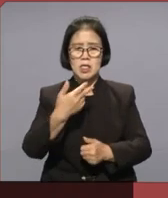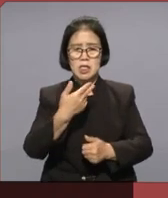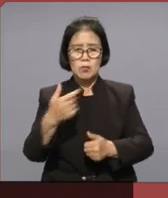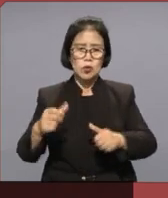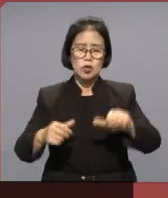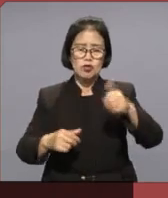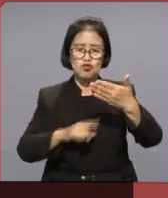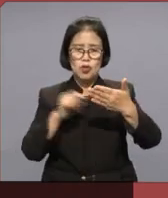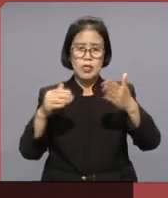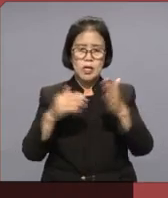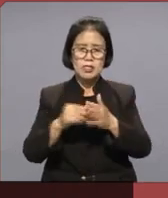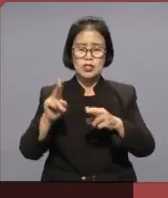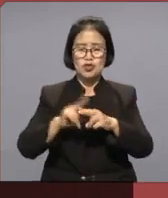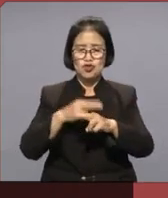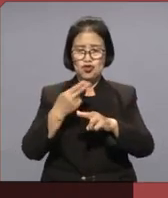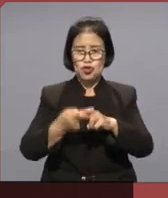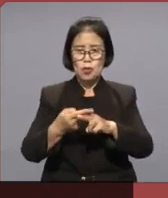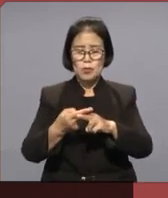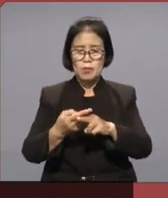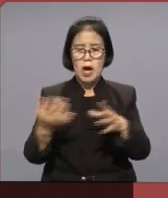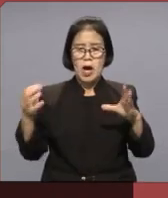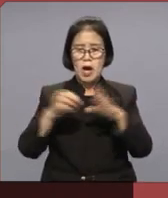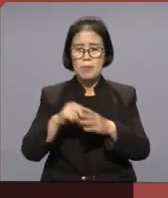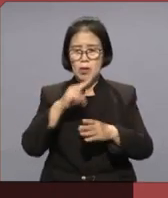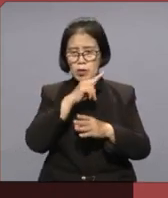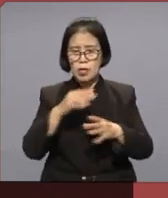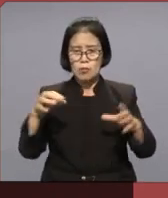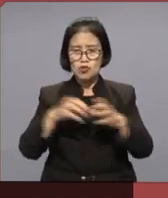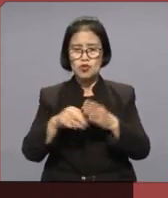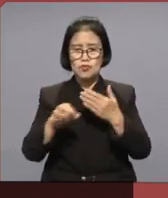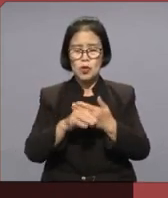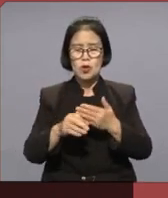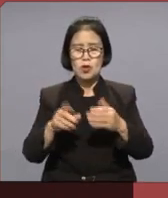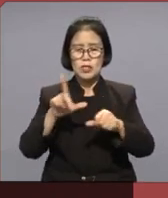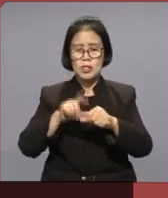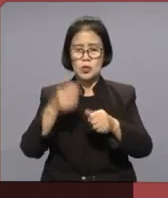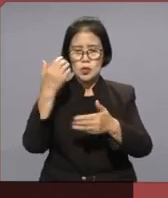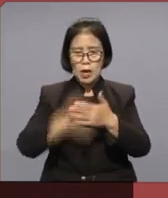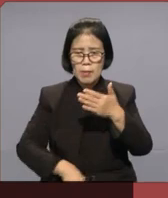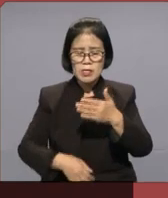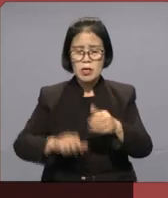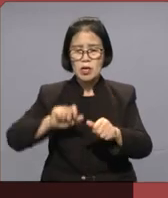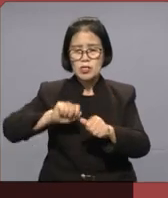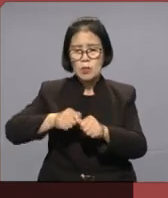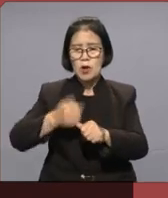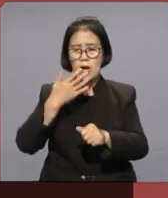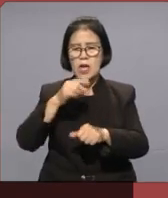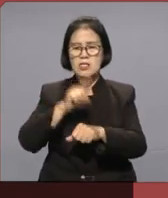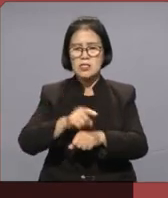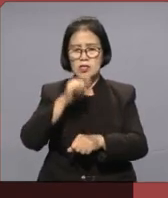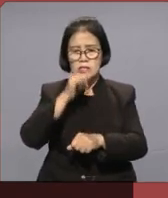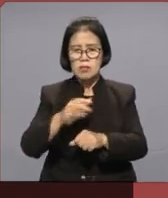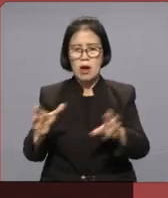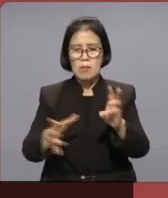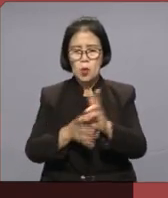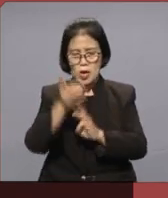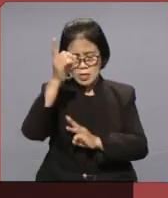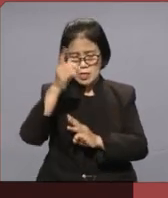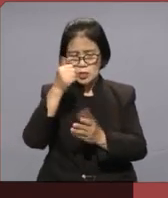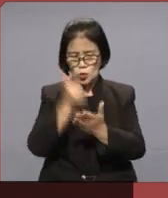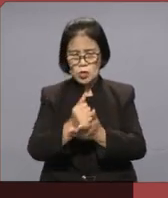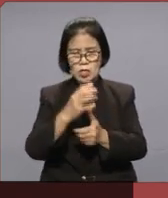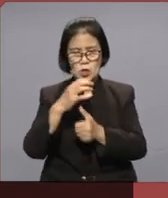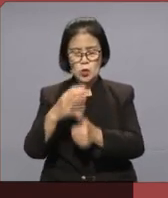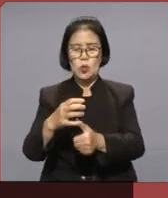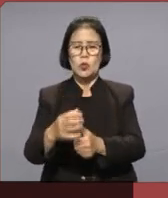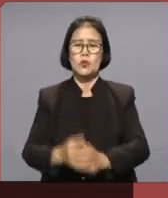추석 선물을 받은 혐의 함께 묶으면 공소시효가 남아서 처벌 가능성이 열려있지만 포괄 1죄 하나로 묶기 어렵다는